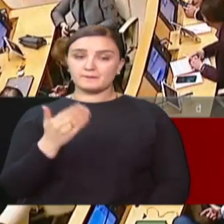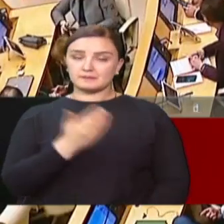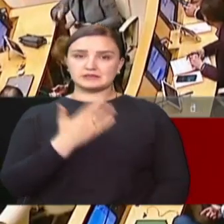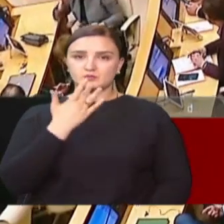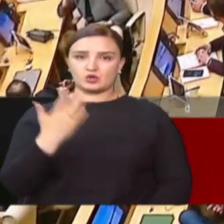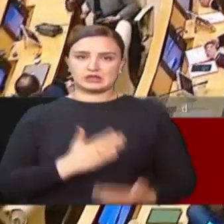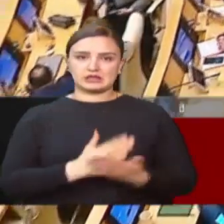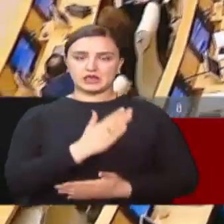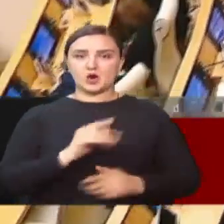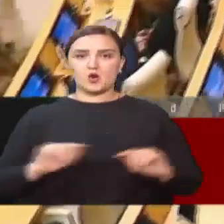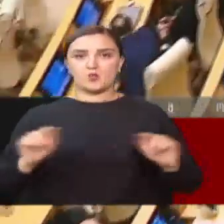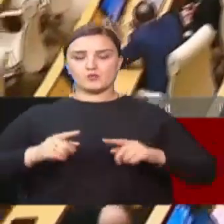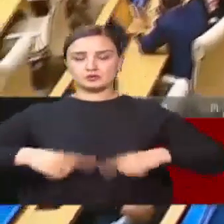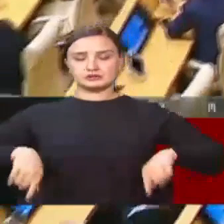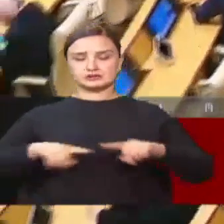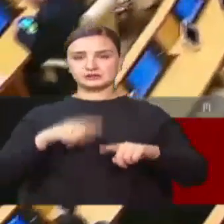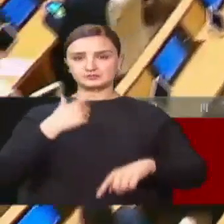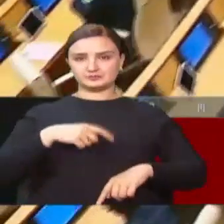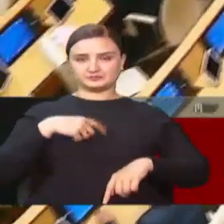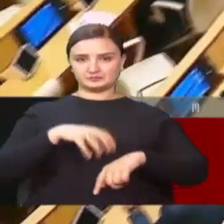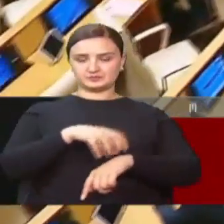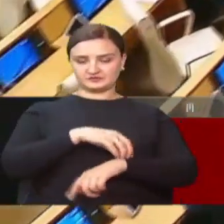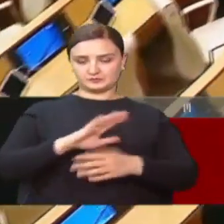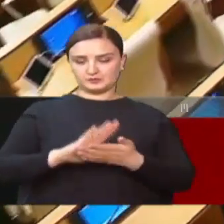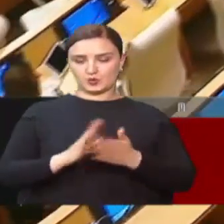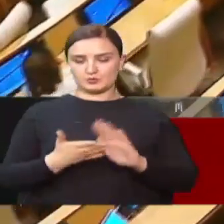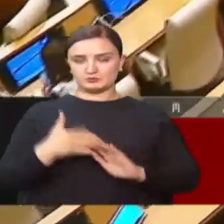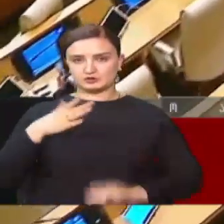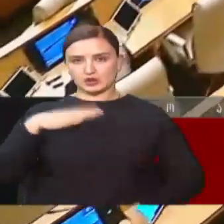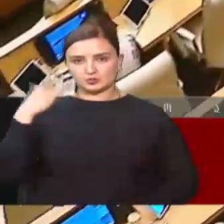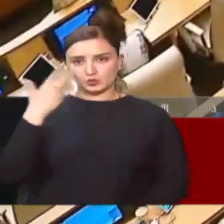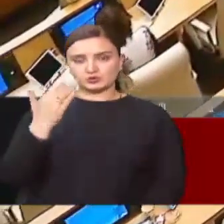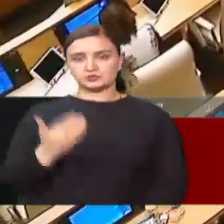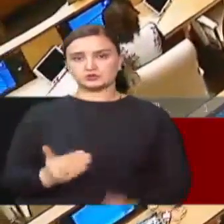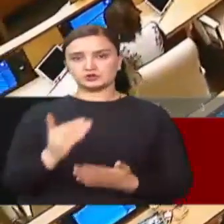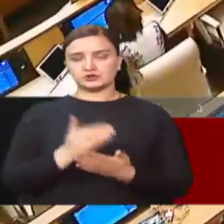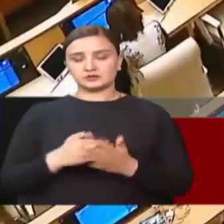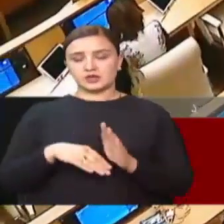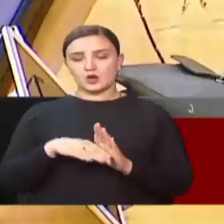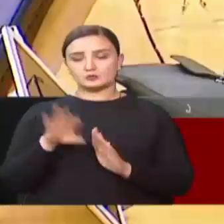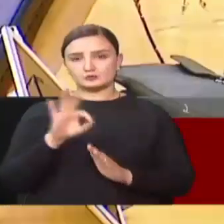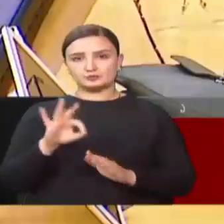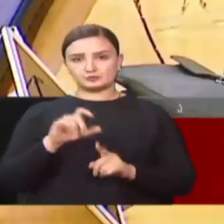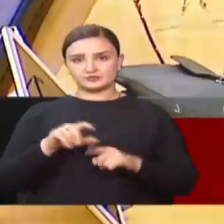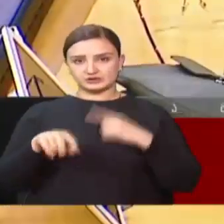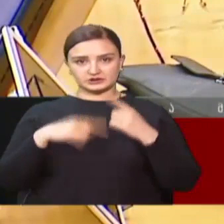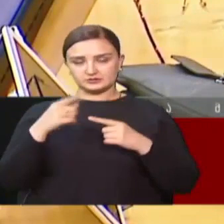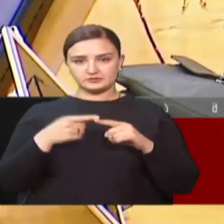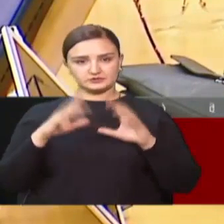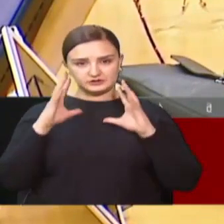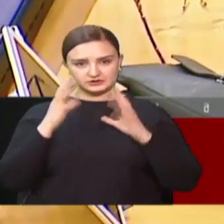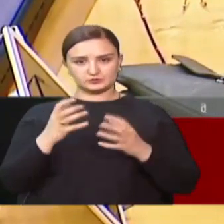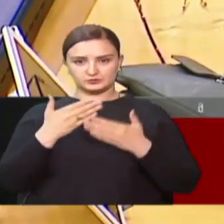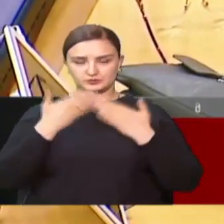პოლიტიკას. Opoziția, ერთპარტიული არჩევნების პირობებში, ქართული ოცნების შედეგების გაუმჯობესებაზე საუბარს